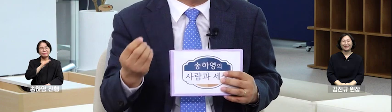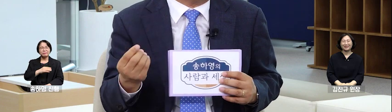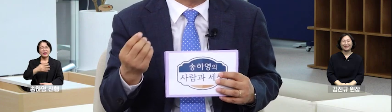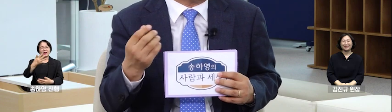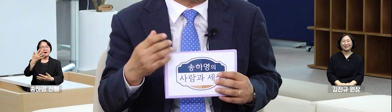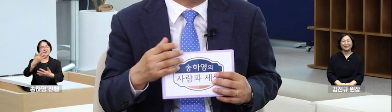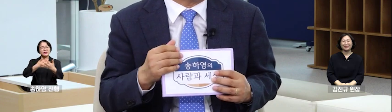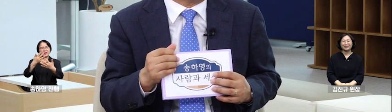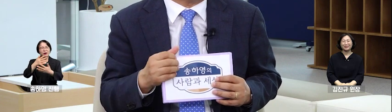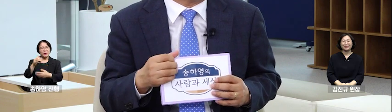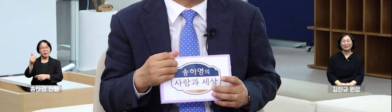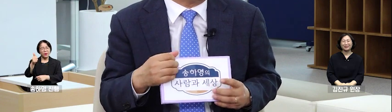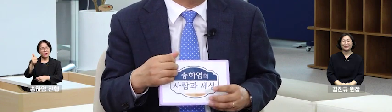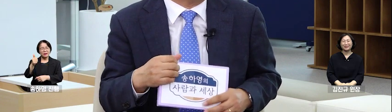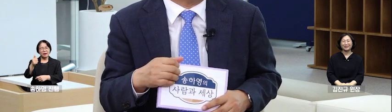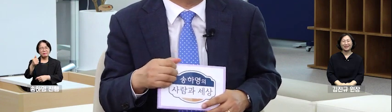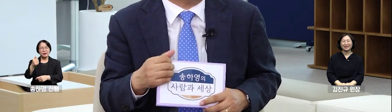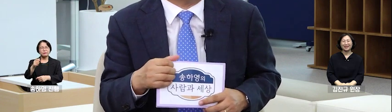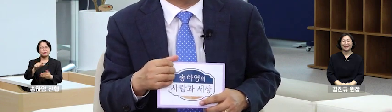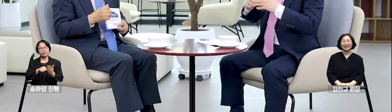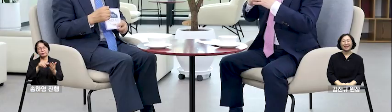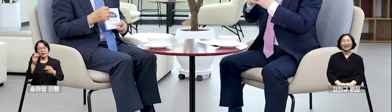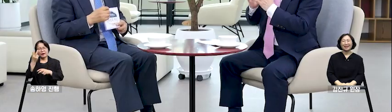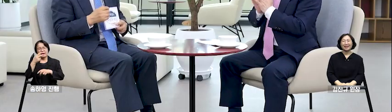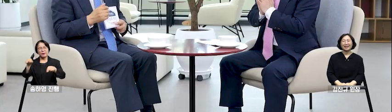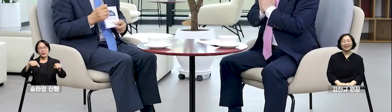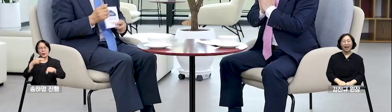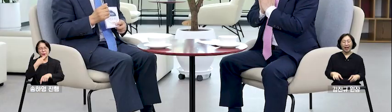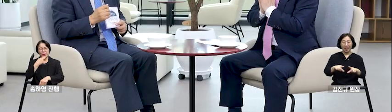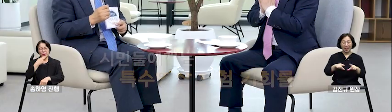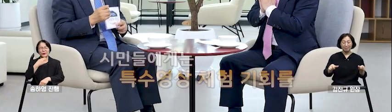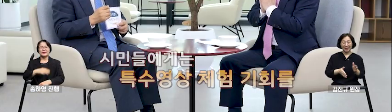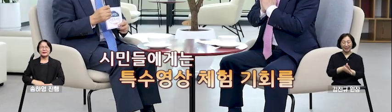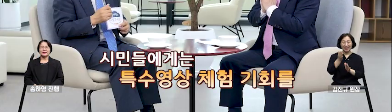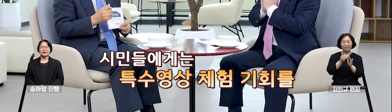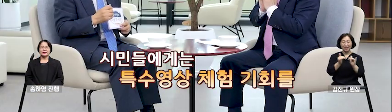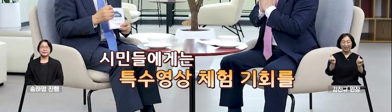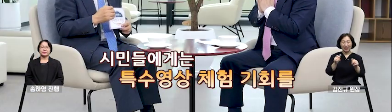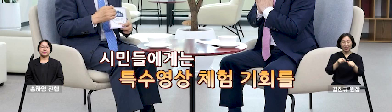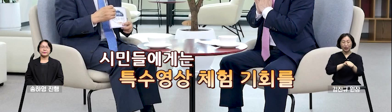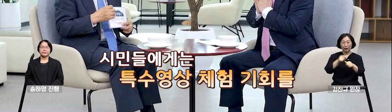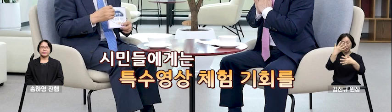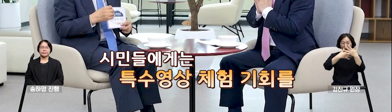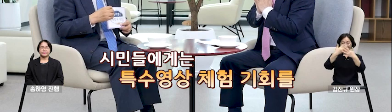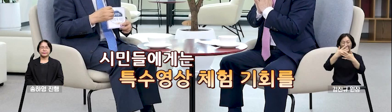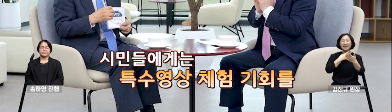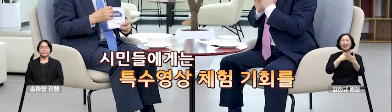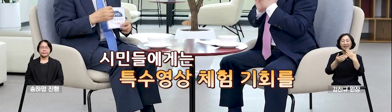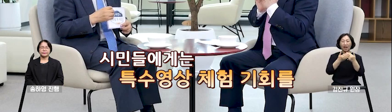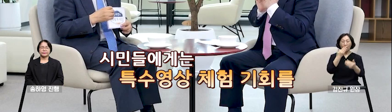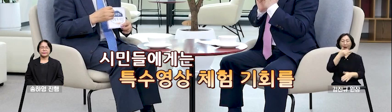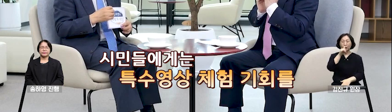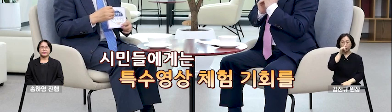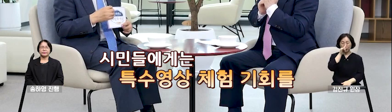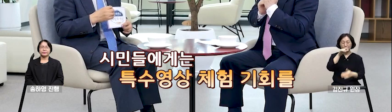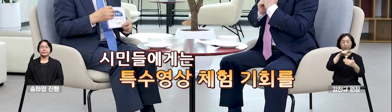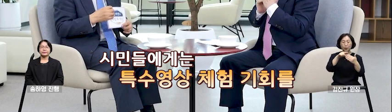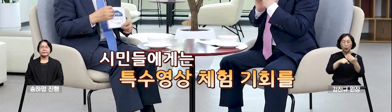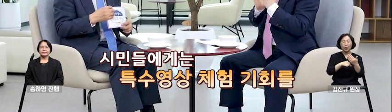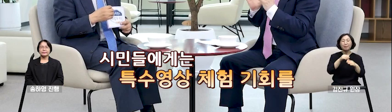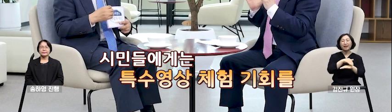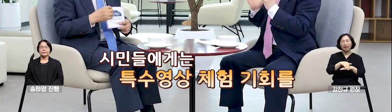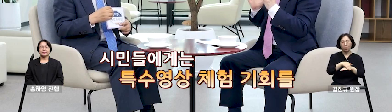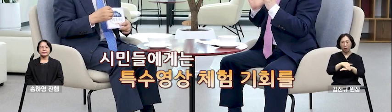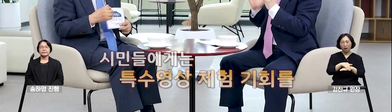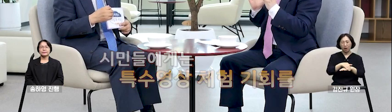배우라 6r 감독들이 아 보니까 아 이제 일반 시민들은 특수 형상 을 채용할 수 있도록 하는 프로그램을 저희가 이제 기회를 했었는데